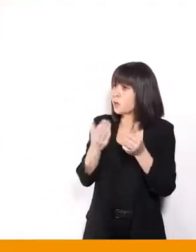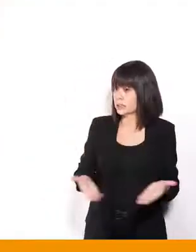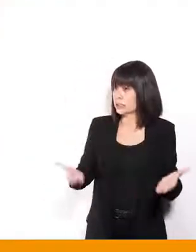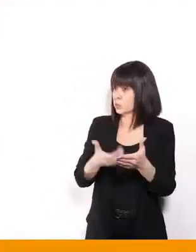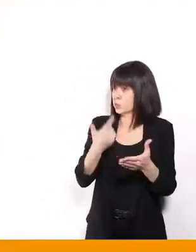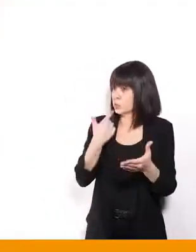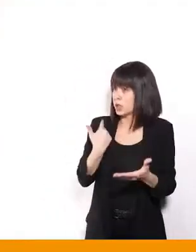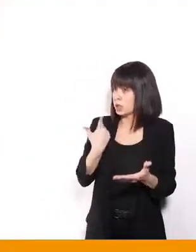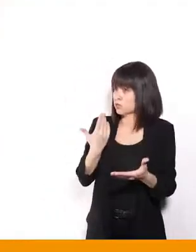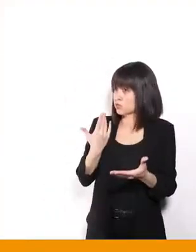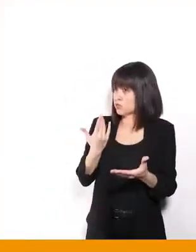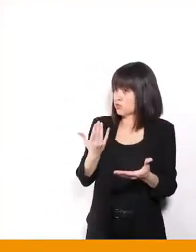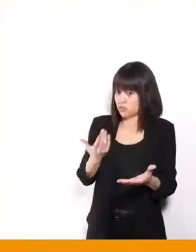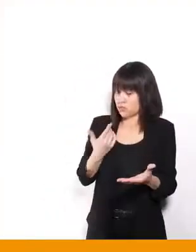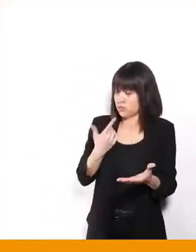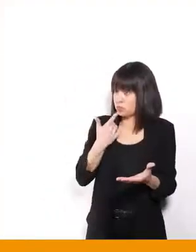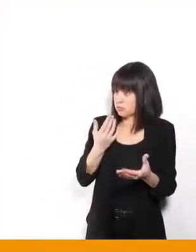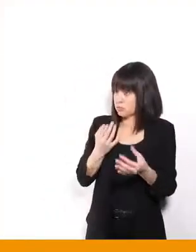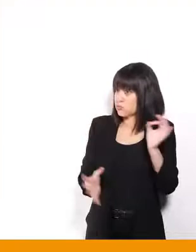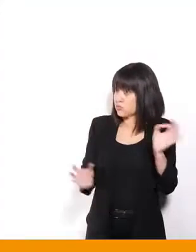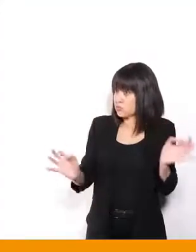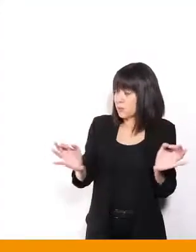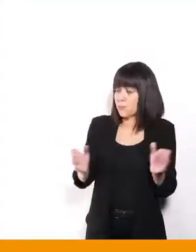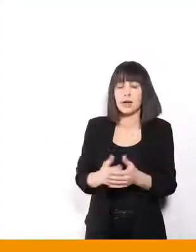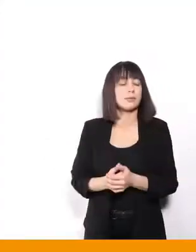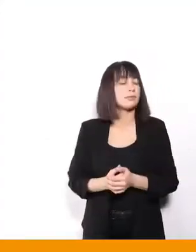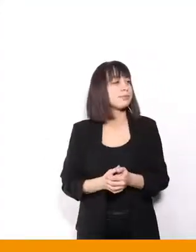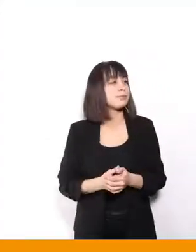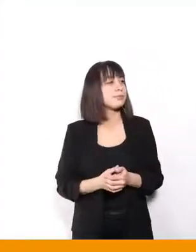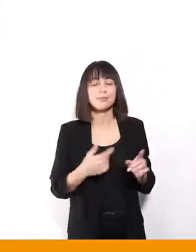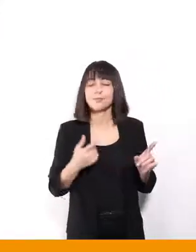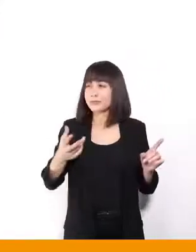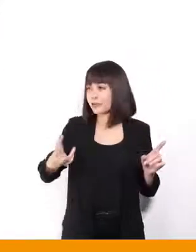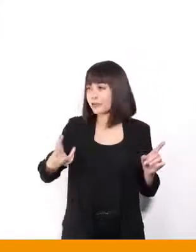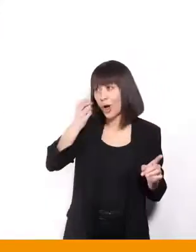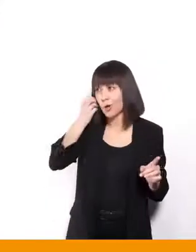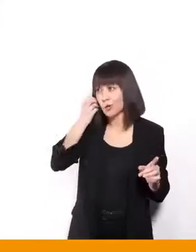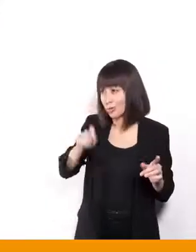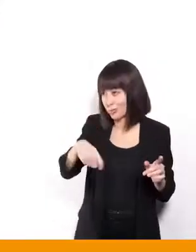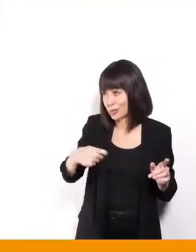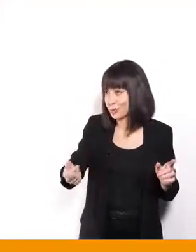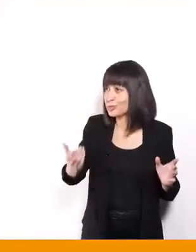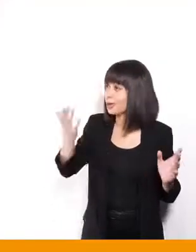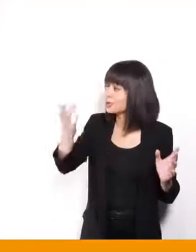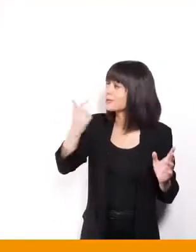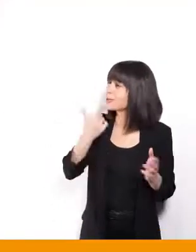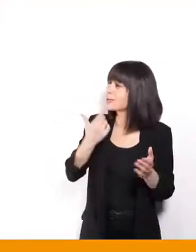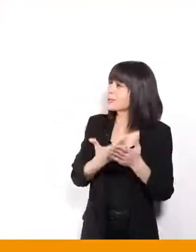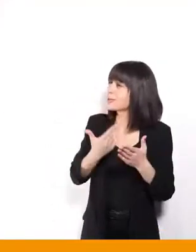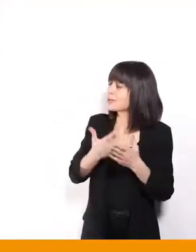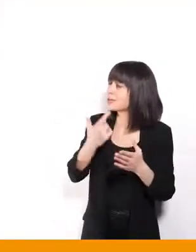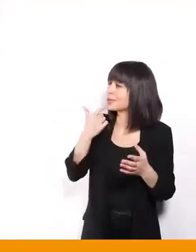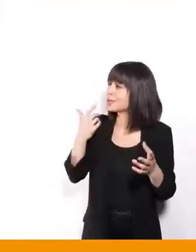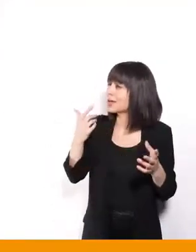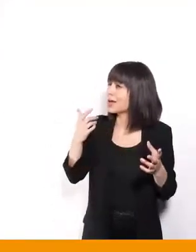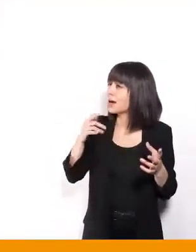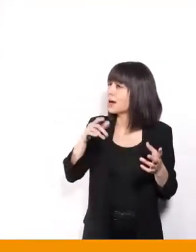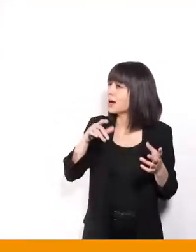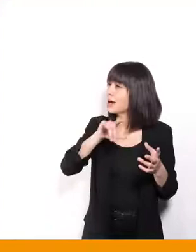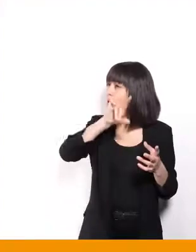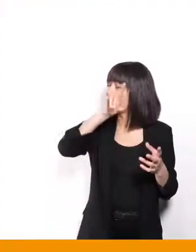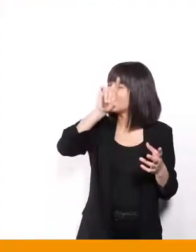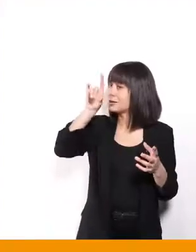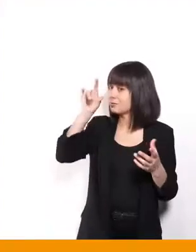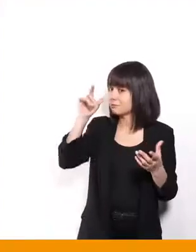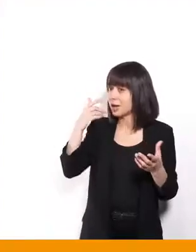Cette question, bon, enfin, vous l'avez entendu évidemment, mais elle pose la question du manque de De structure, réponses